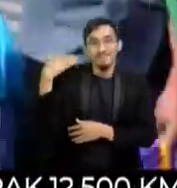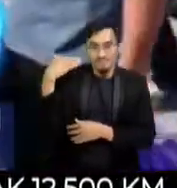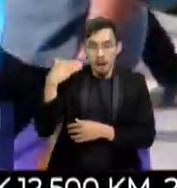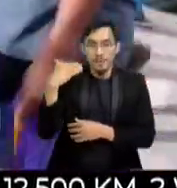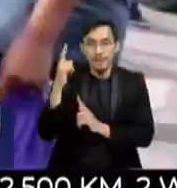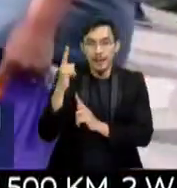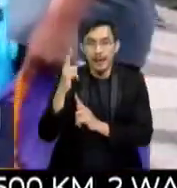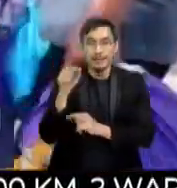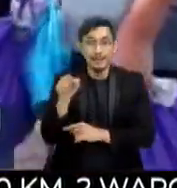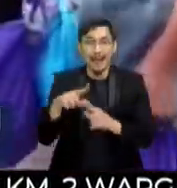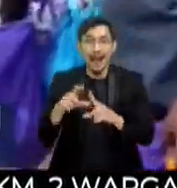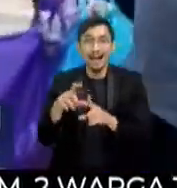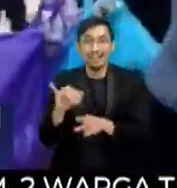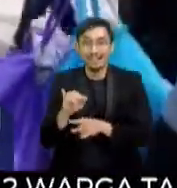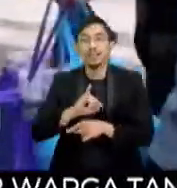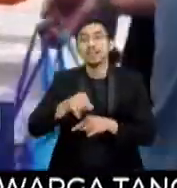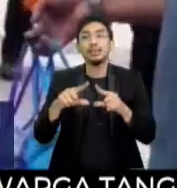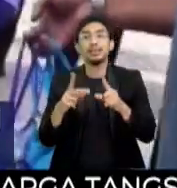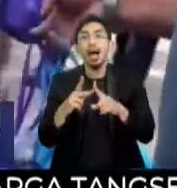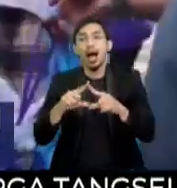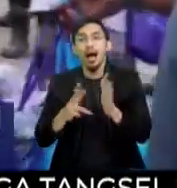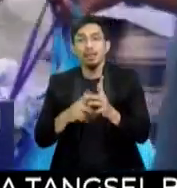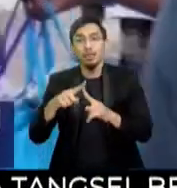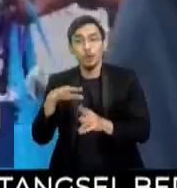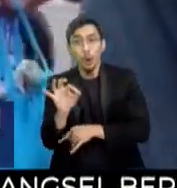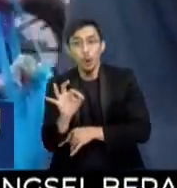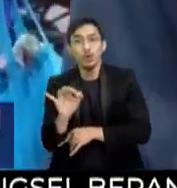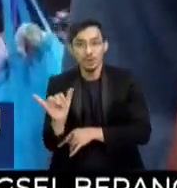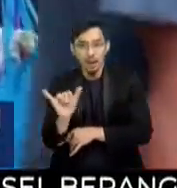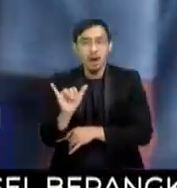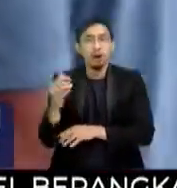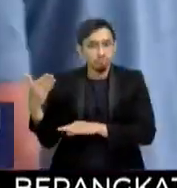turut mengulurkan bantuan bagi korban erupsi Semeru di Jawa Timur.